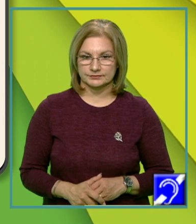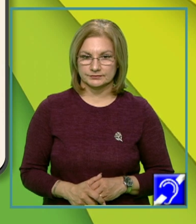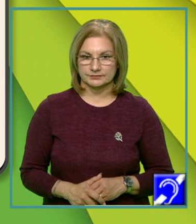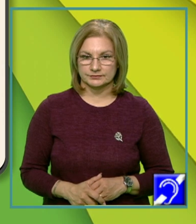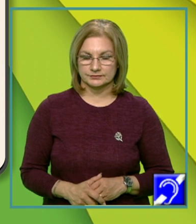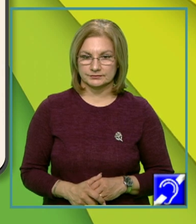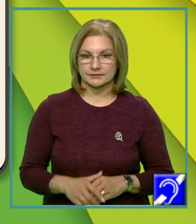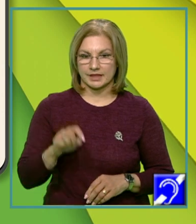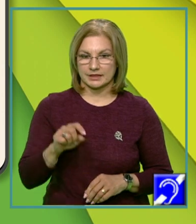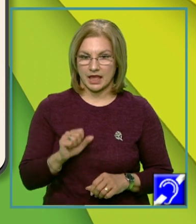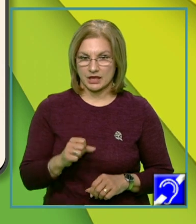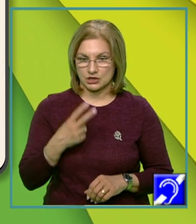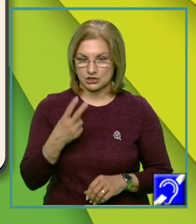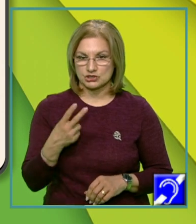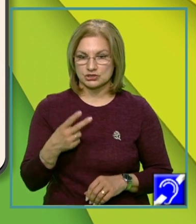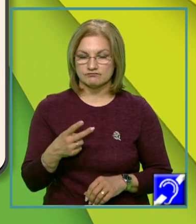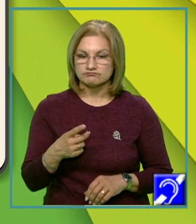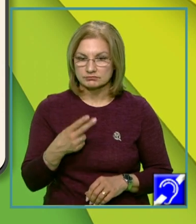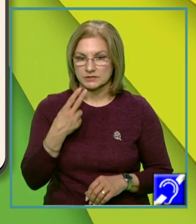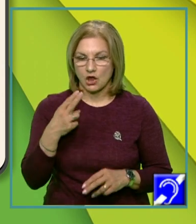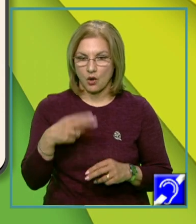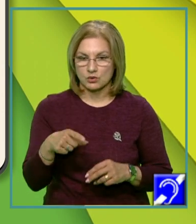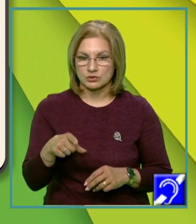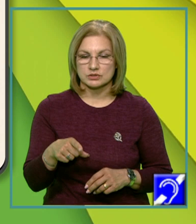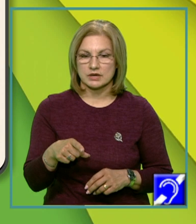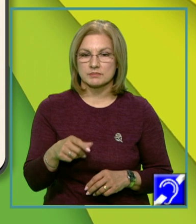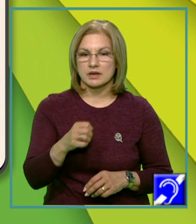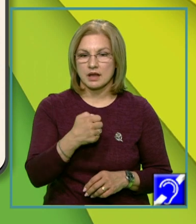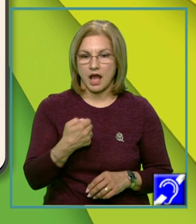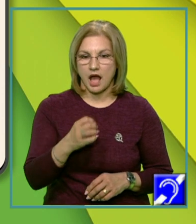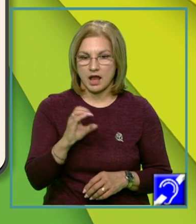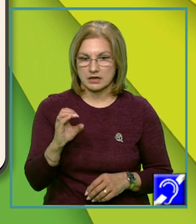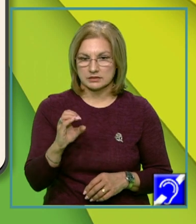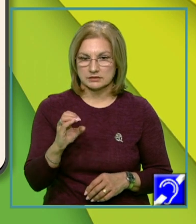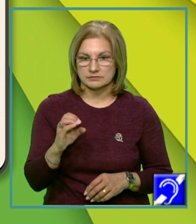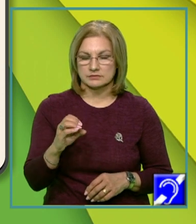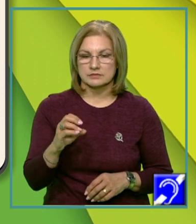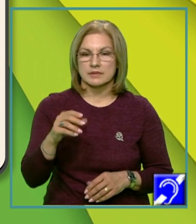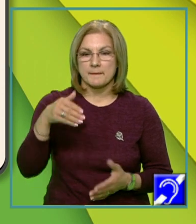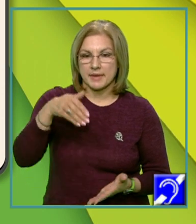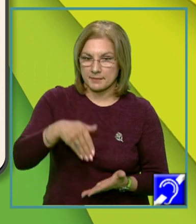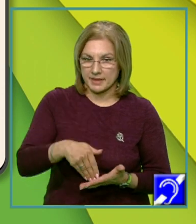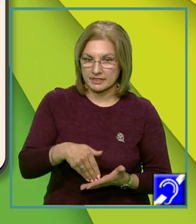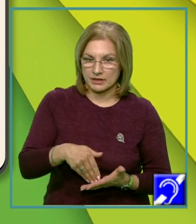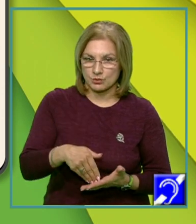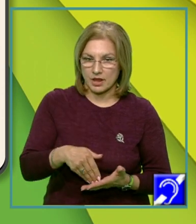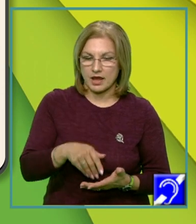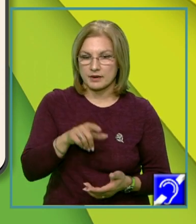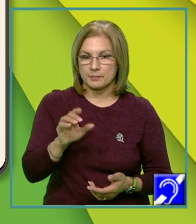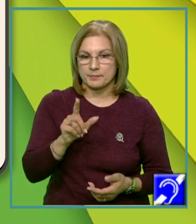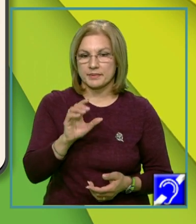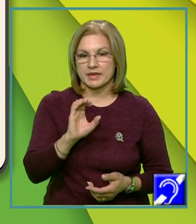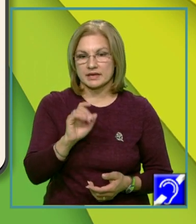Diana aici concluzionăm că a c este perpendicular pe